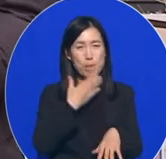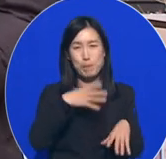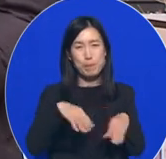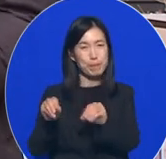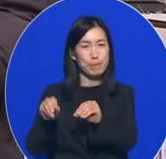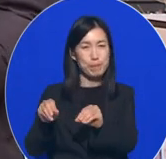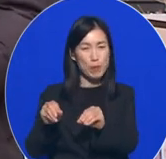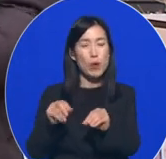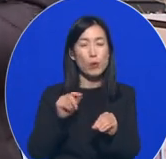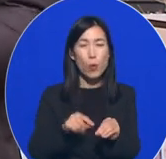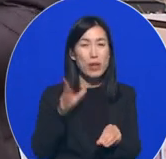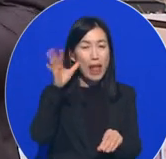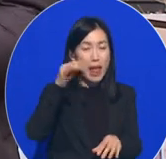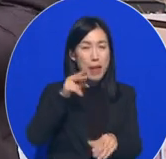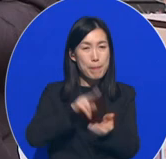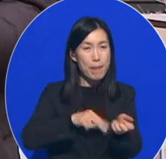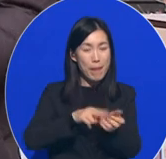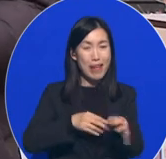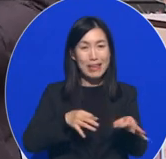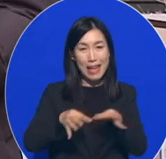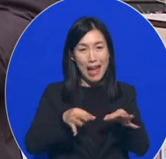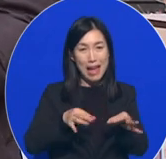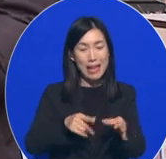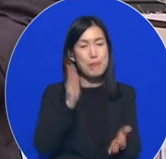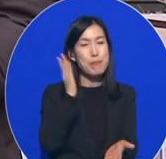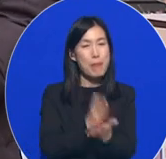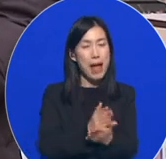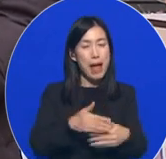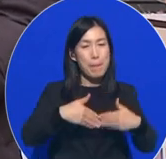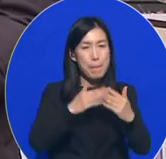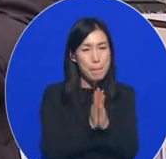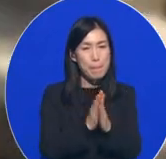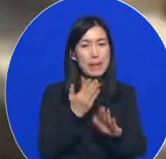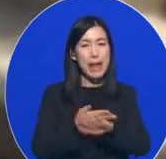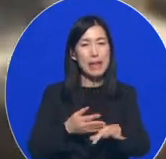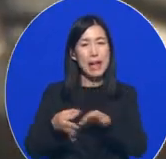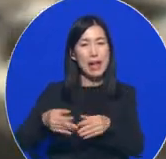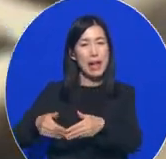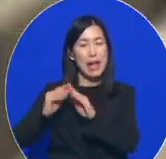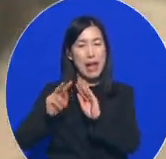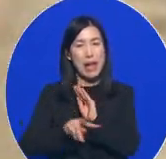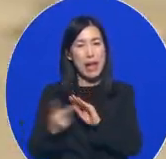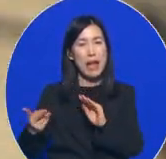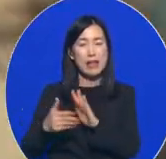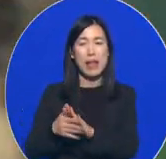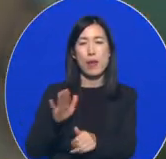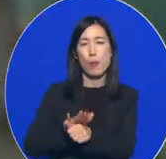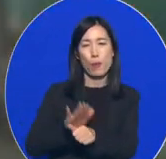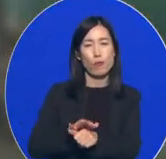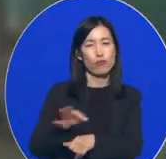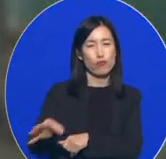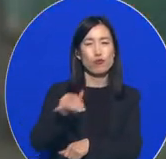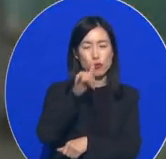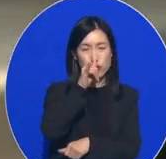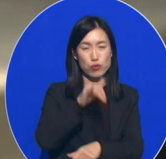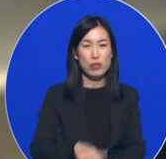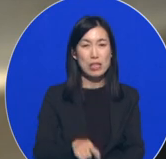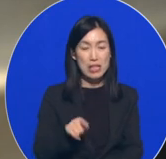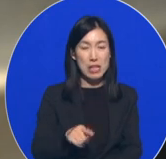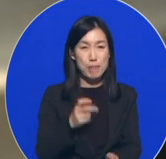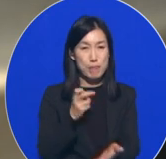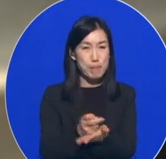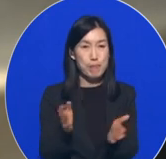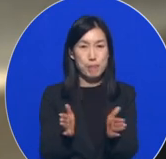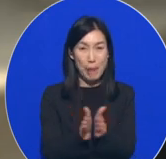농가가 업종을 바꾸거나 폐업할 때의 보상방안 등이 논의됐습니다 특별법이 공포되는 즉시 식용개 농가와